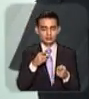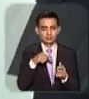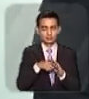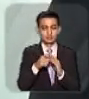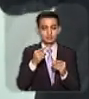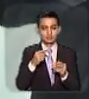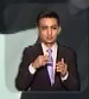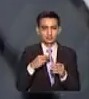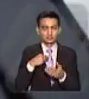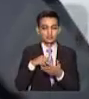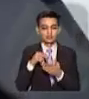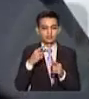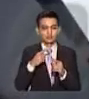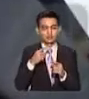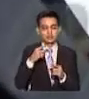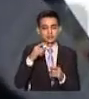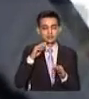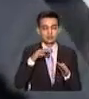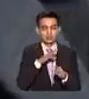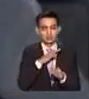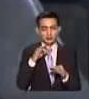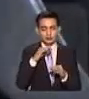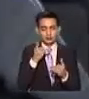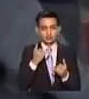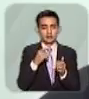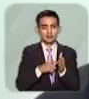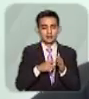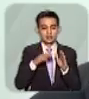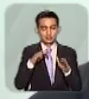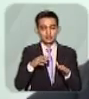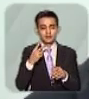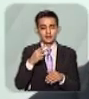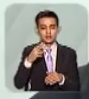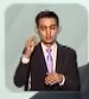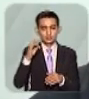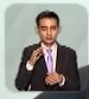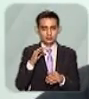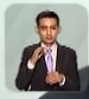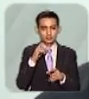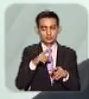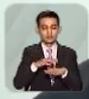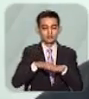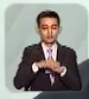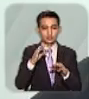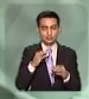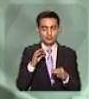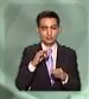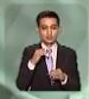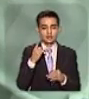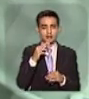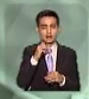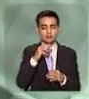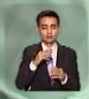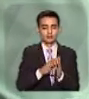Акимате, стабилизационный фонд «Карагандинские сельхозпроизводители» могут обеспечить лишь на 20% от потребности области. Капусту в регионе почти